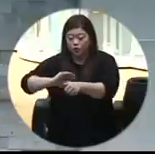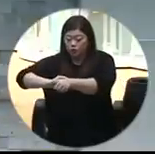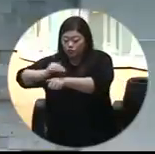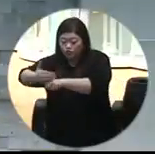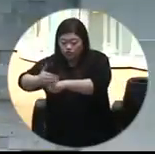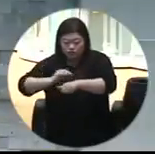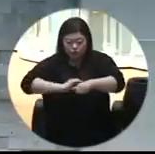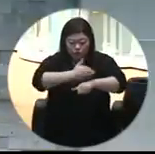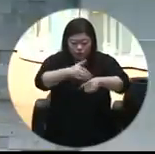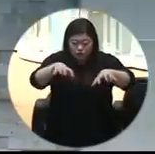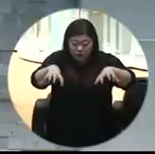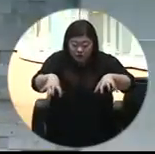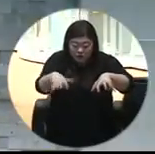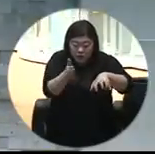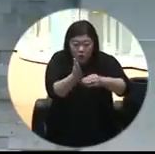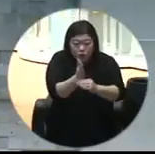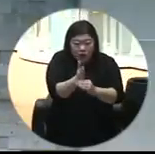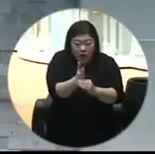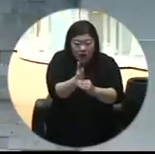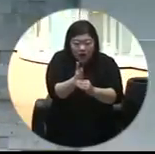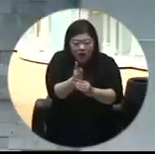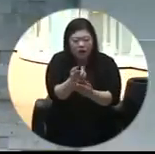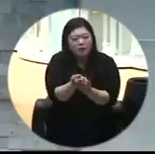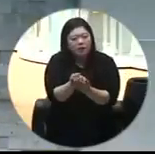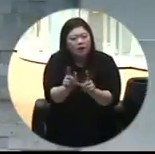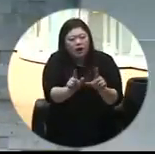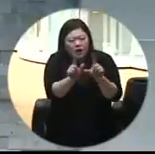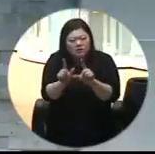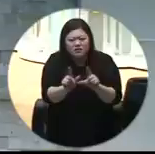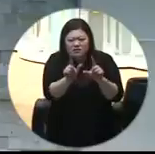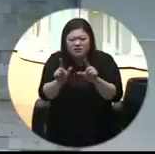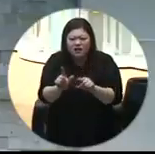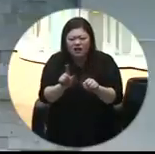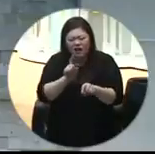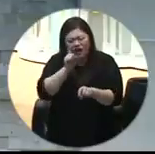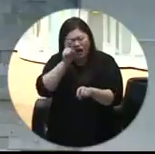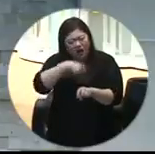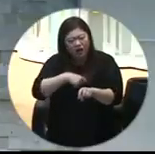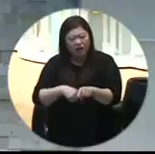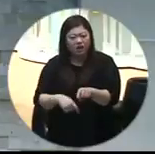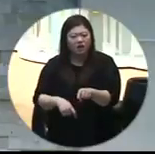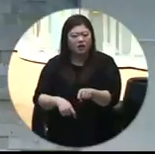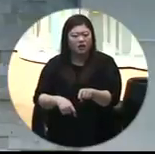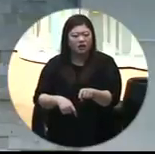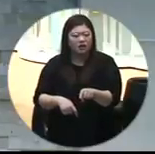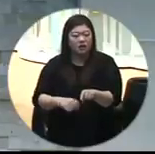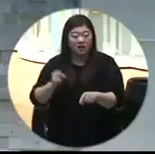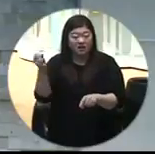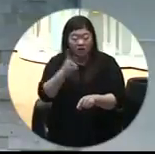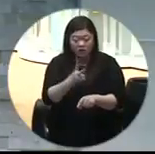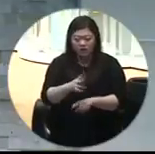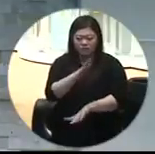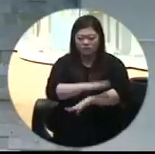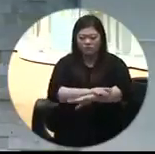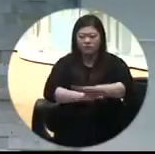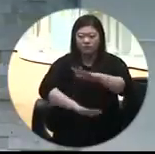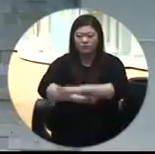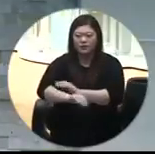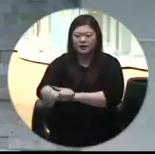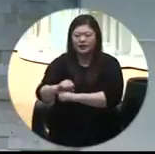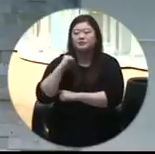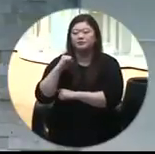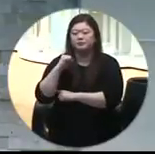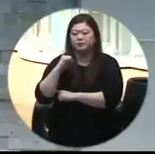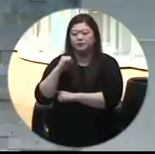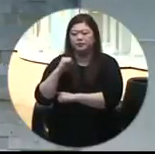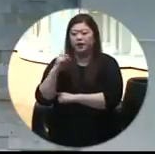사이. 그렇게 살았습니다. 그리고 어찌나 힘이 센지 한 번 발작을